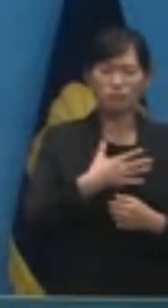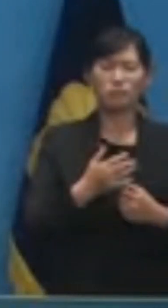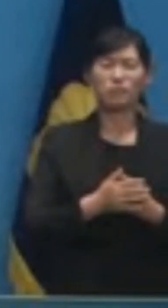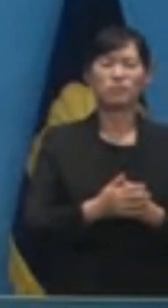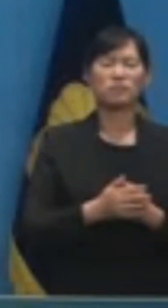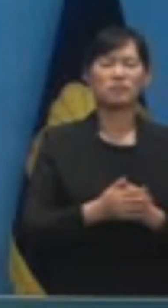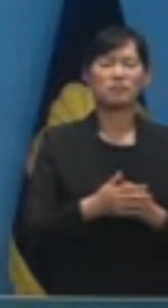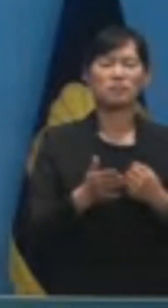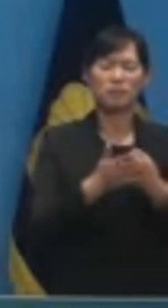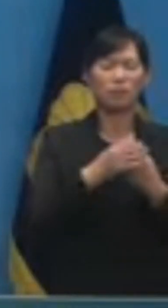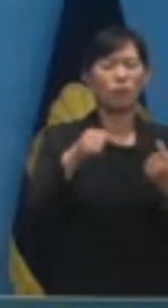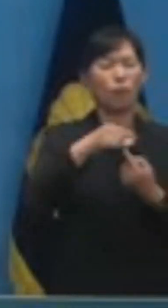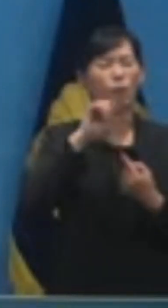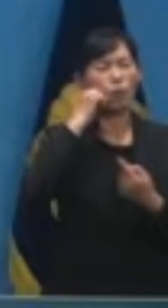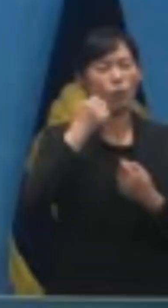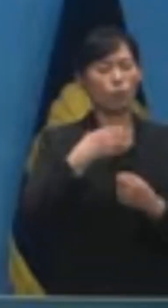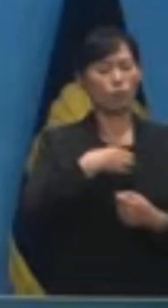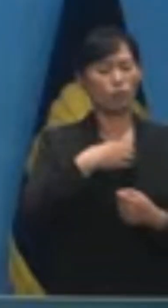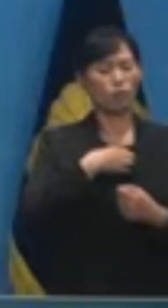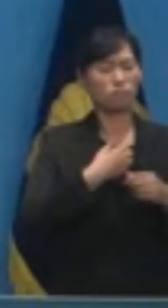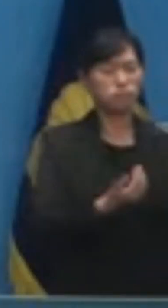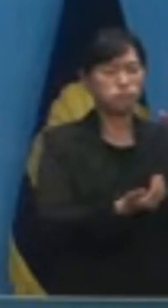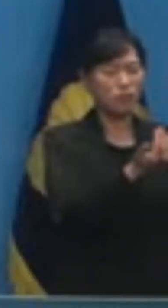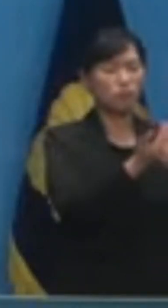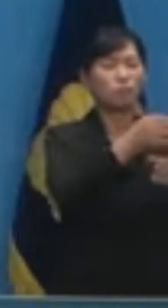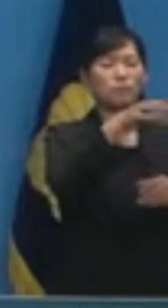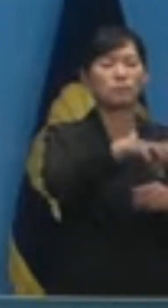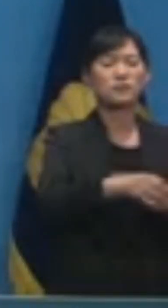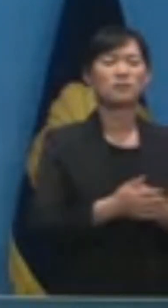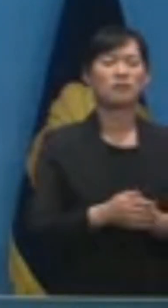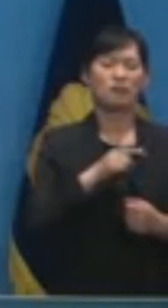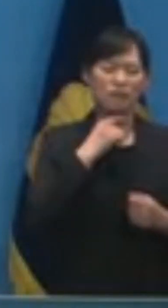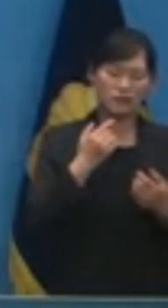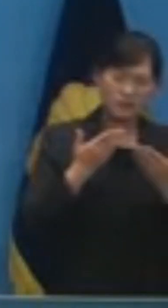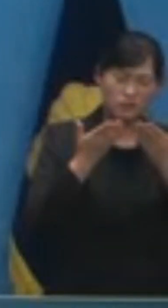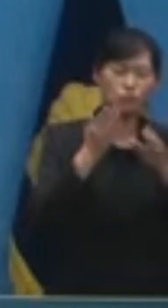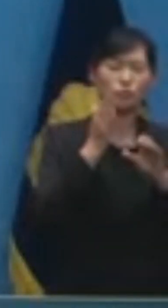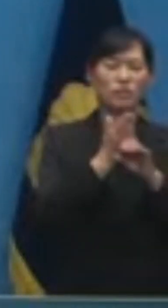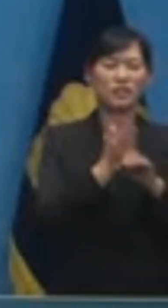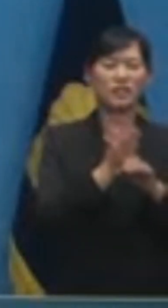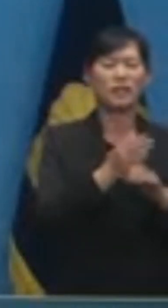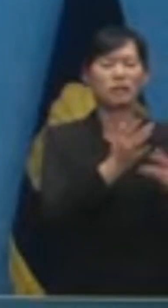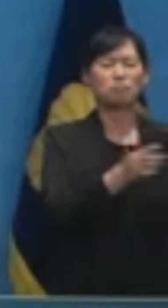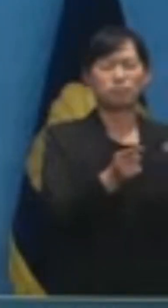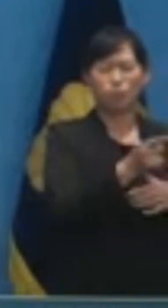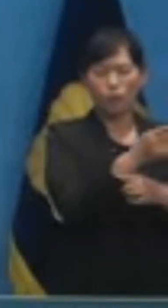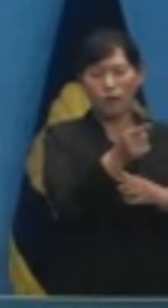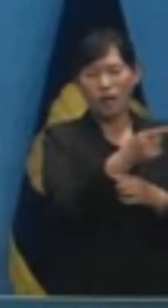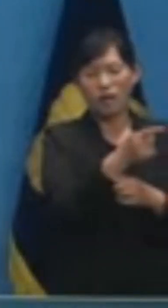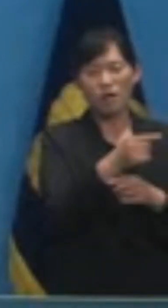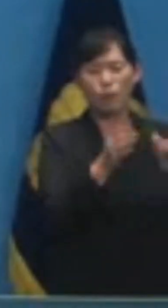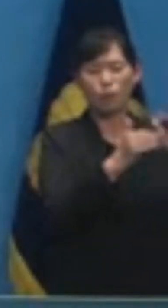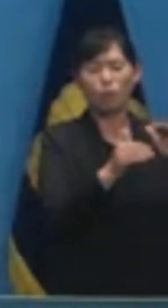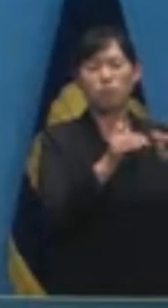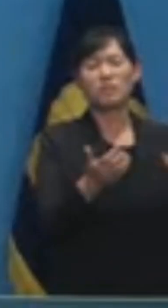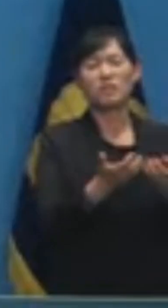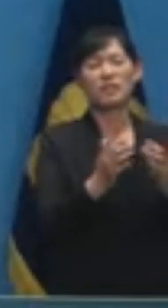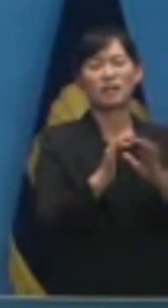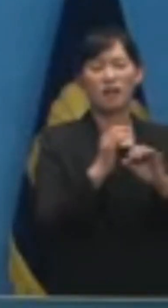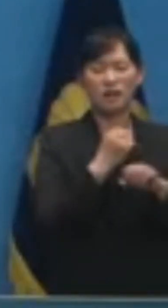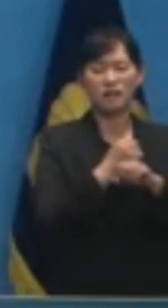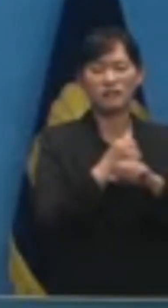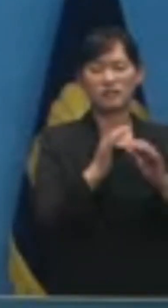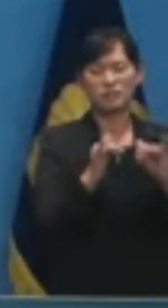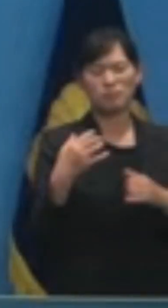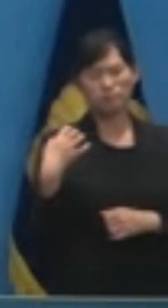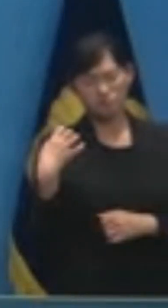사실입니다. 위험한 재난 현장에서 헌신하고 있는 소방공무원이 짊어져야 할 희생은